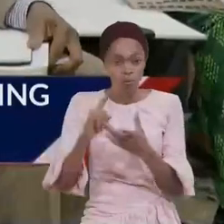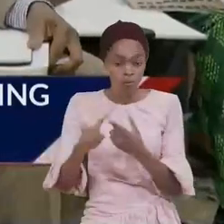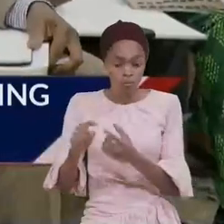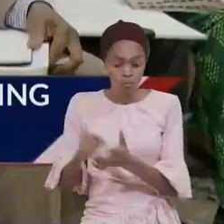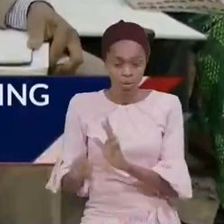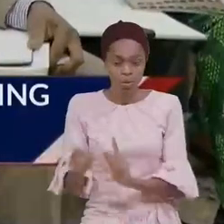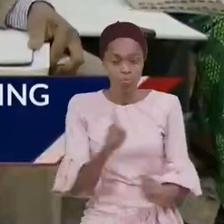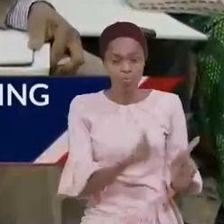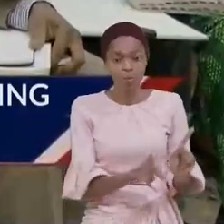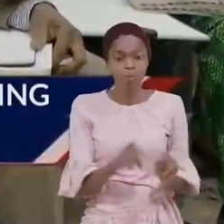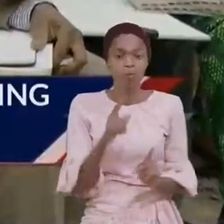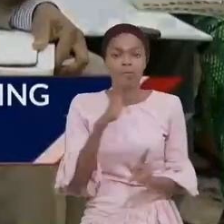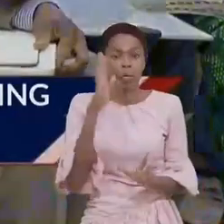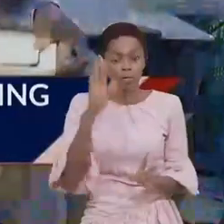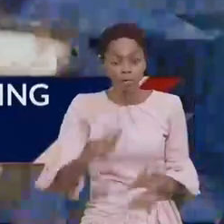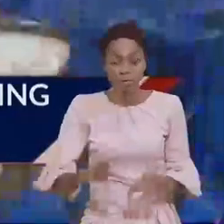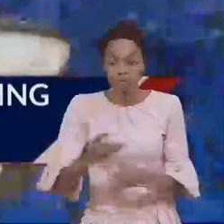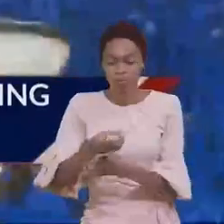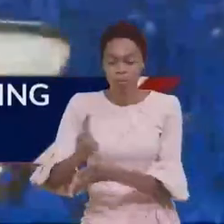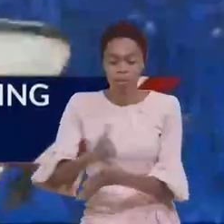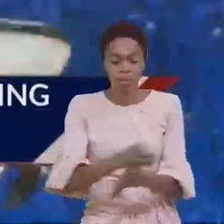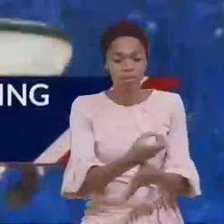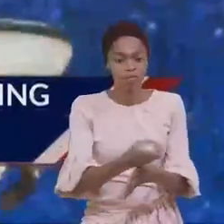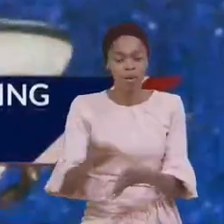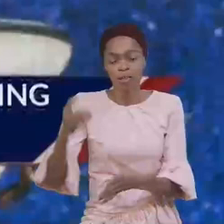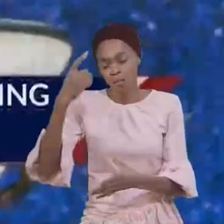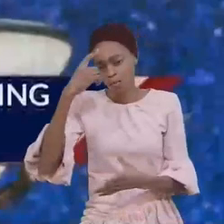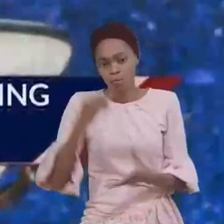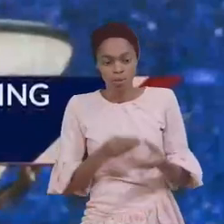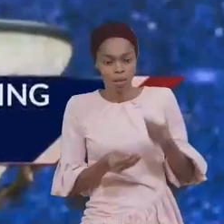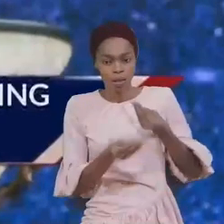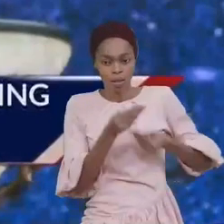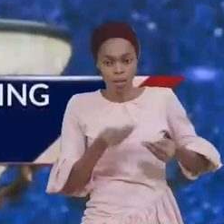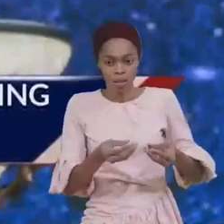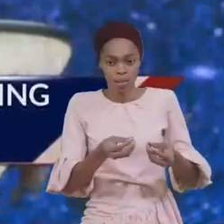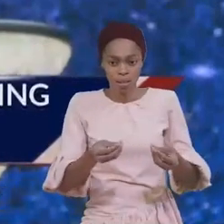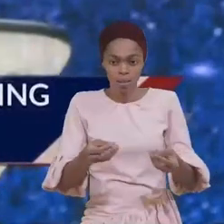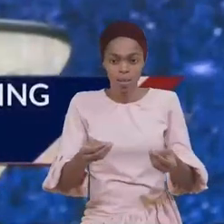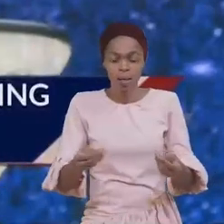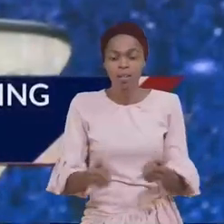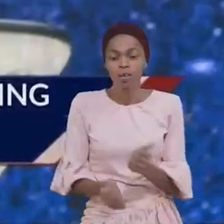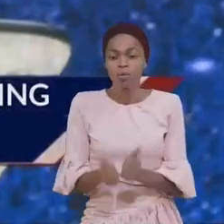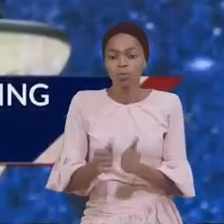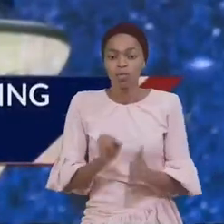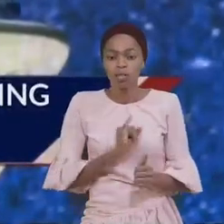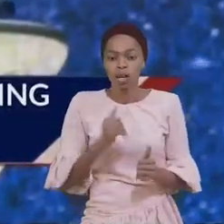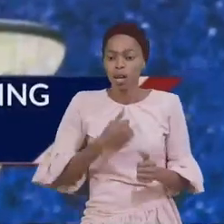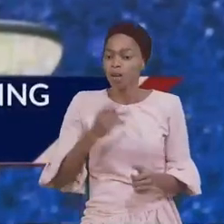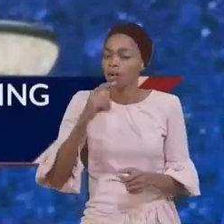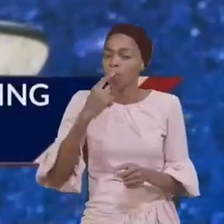peuple en possession du pays que j'ai juré à leur père de leur